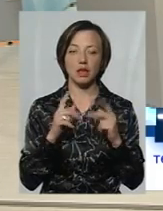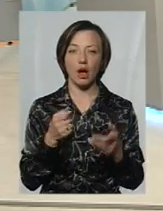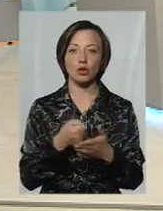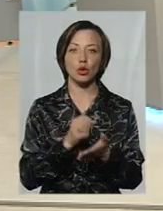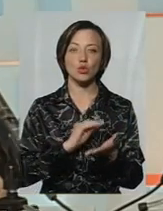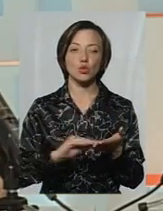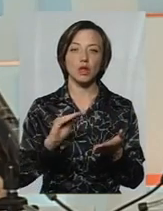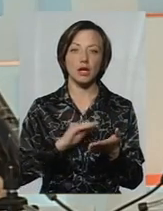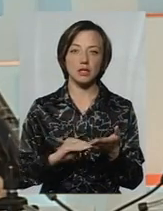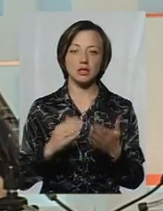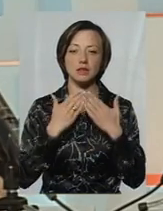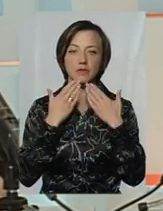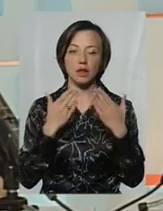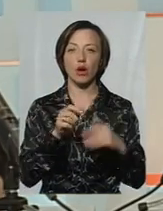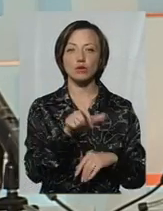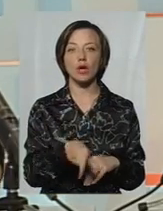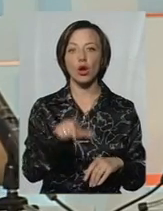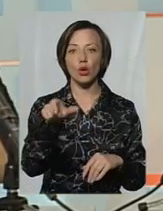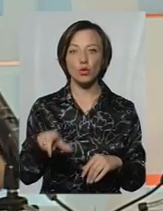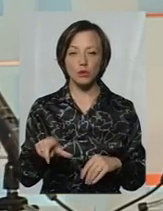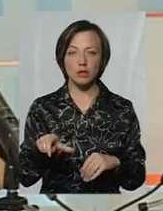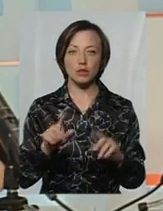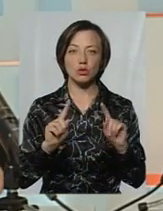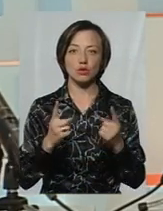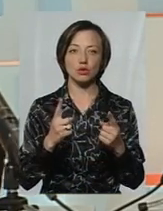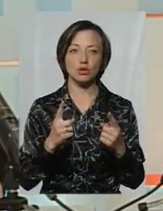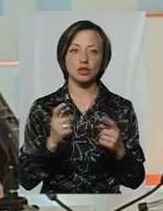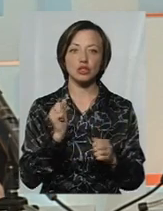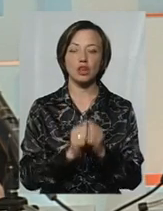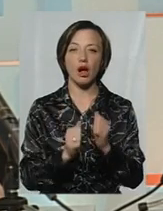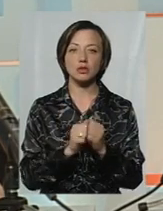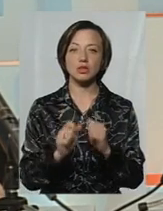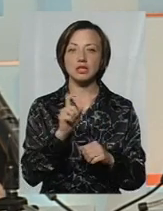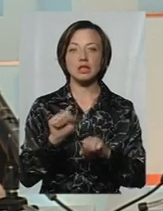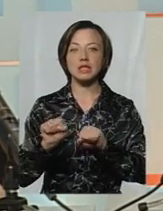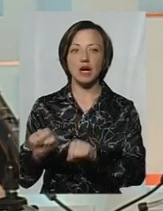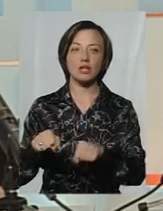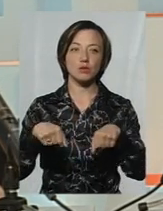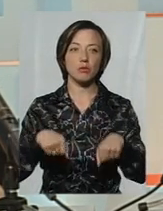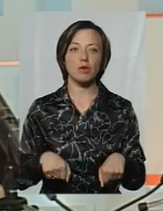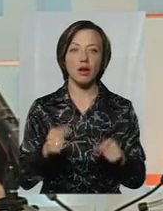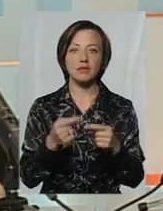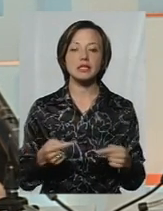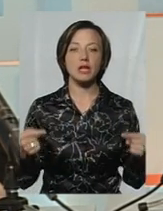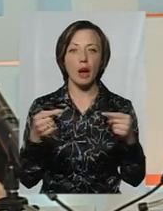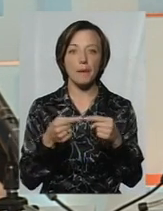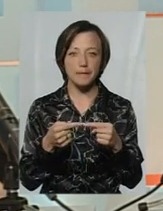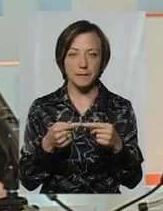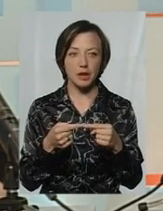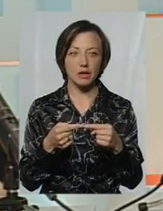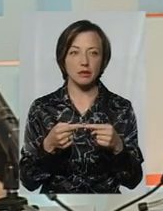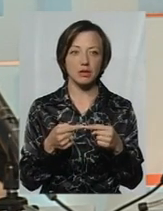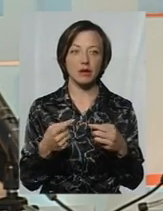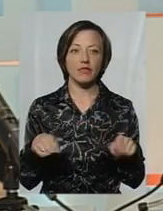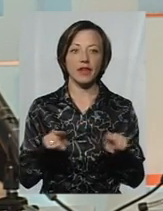журналіста, звертаються люди дуже вже часто за захистом своїх прав. Саме